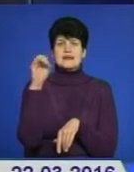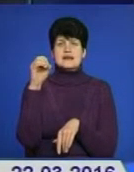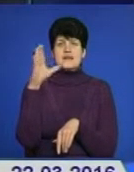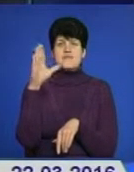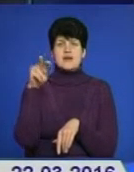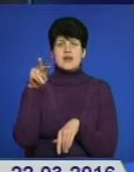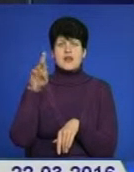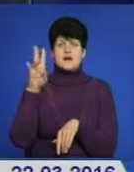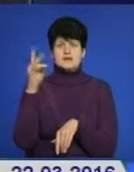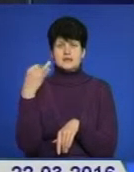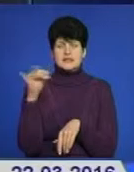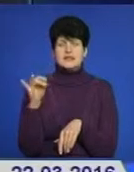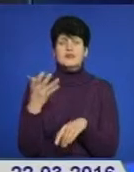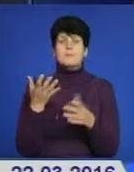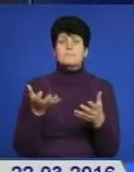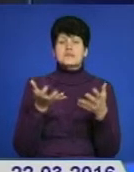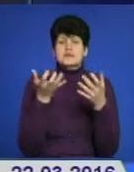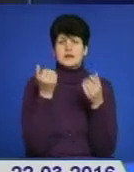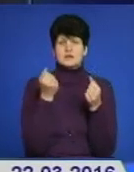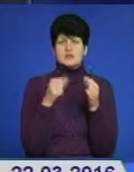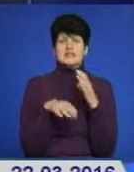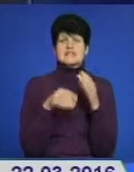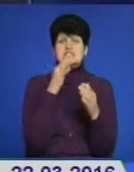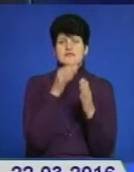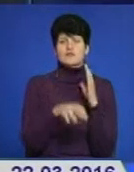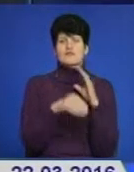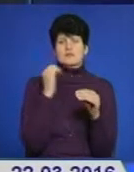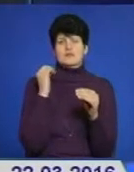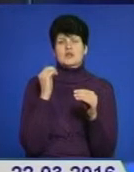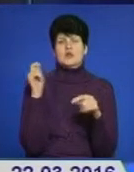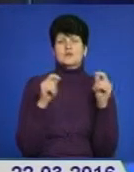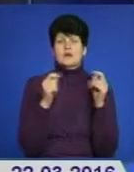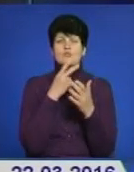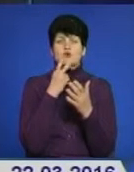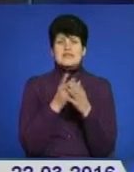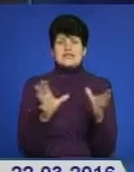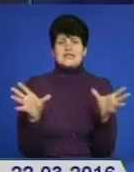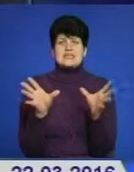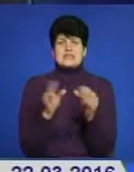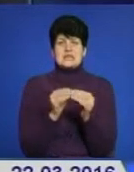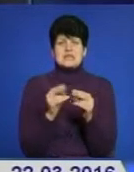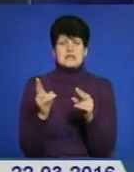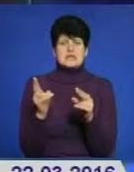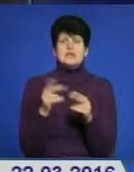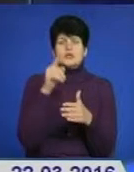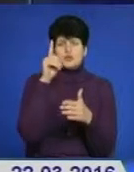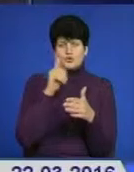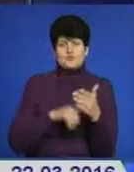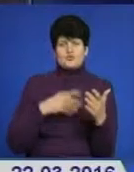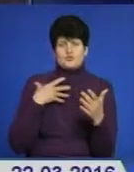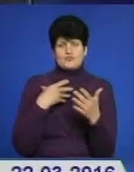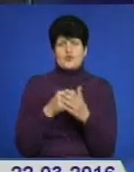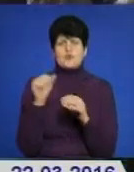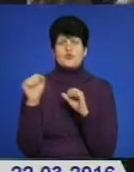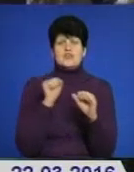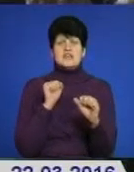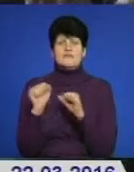його кандидатуру на звітно-виборній конференції, продемонструвавши єдність та безкомпромісну довіру своєму керівнику.